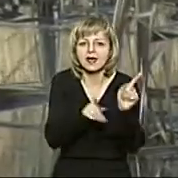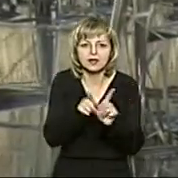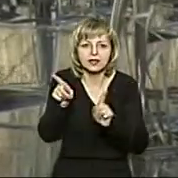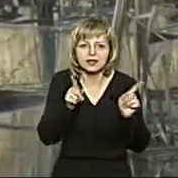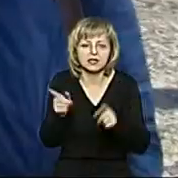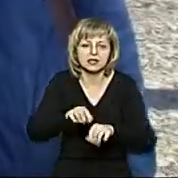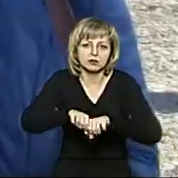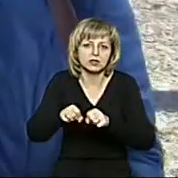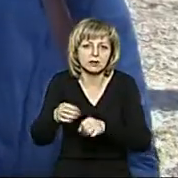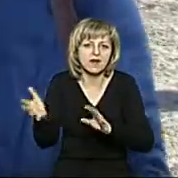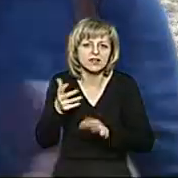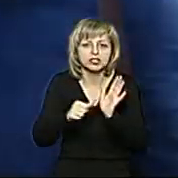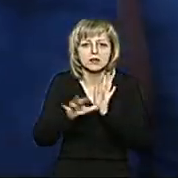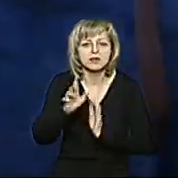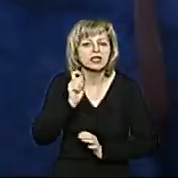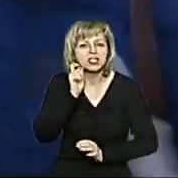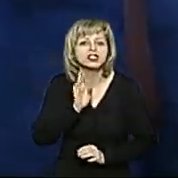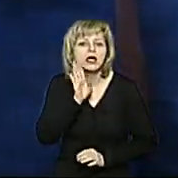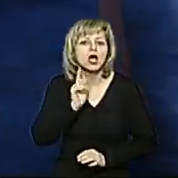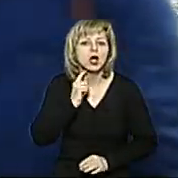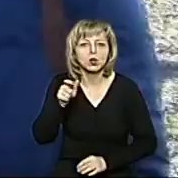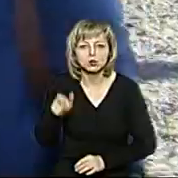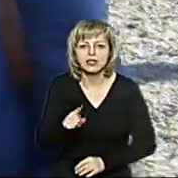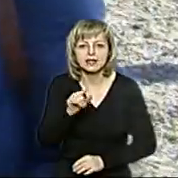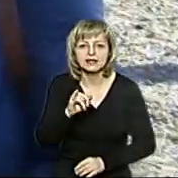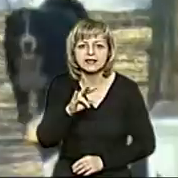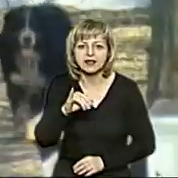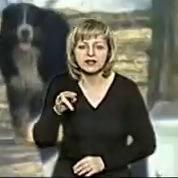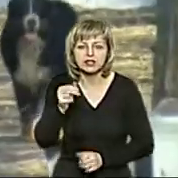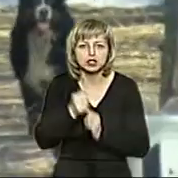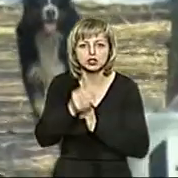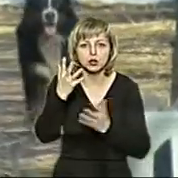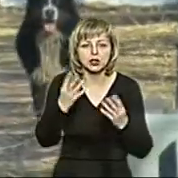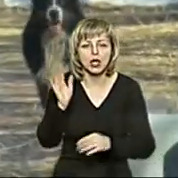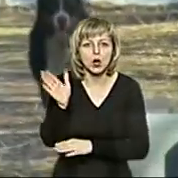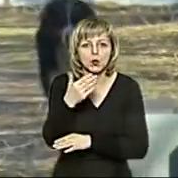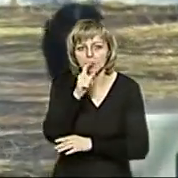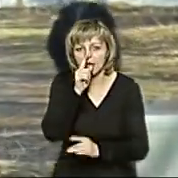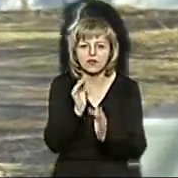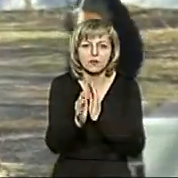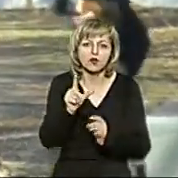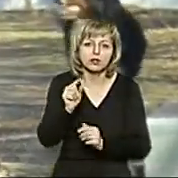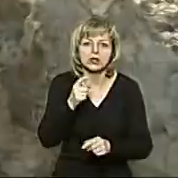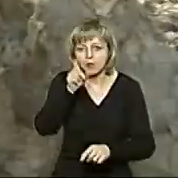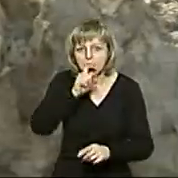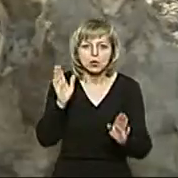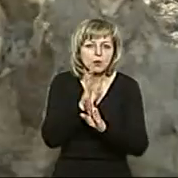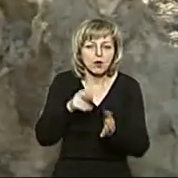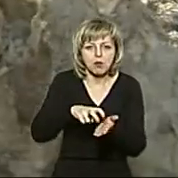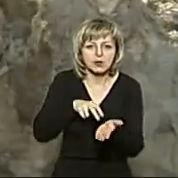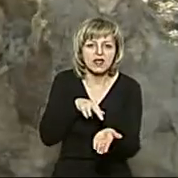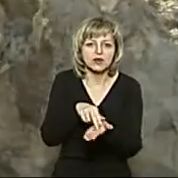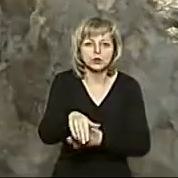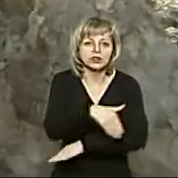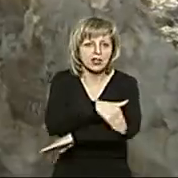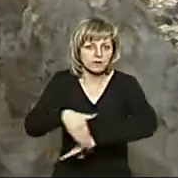позрівали. 65-річна лучанка Зінаїда Калуш щодня гуляє парком. Жінка каже, у понеділок через негоду побоялися